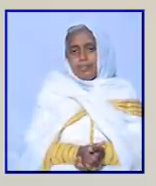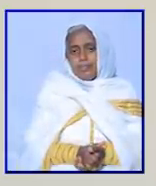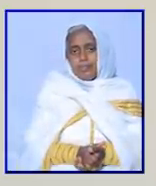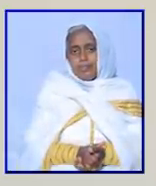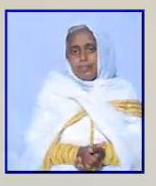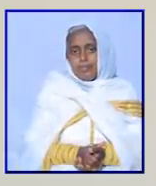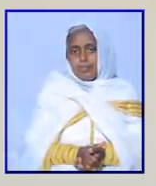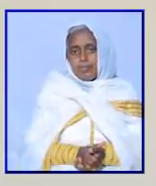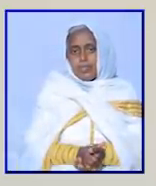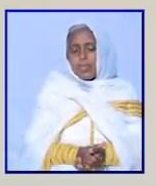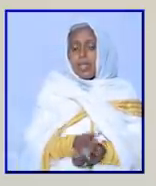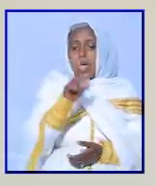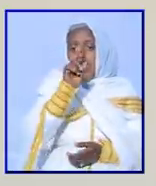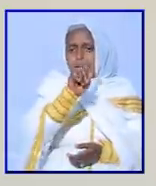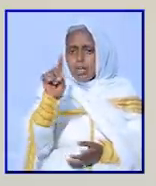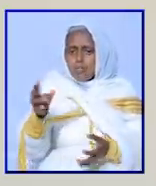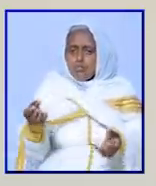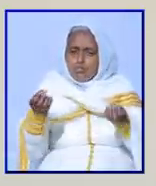አይታወቅም